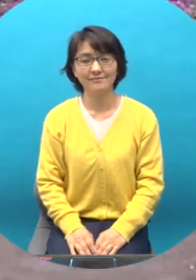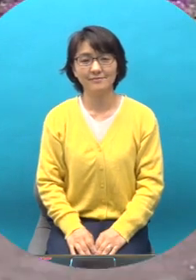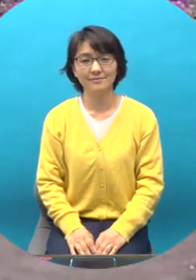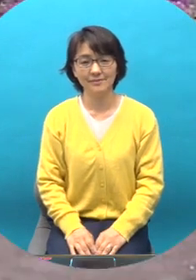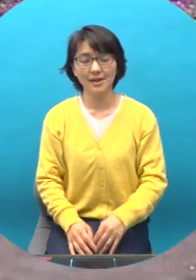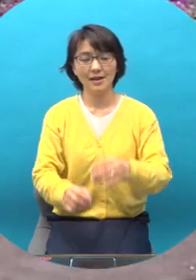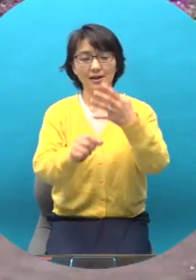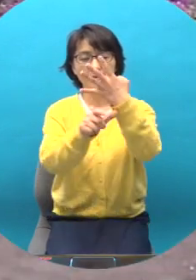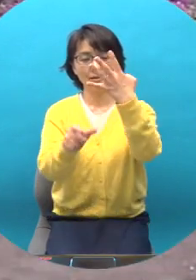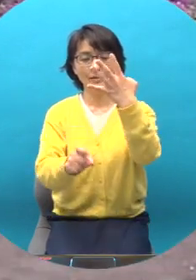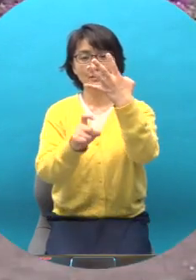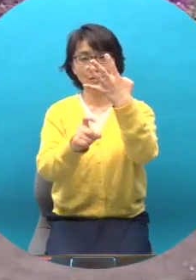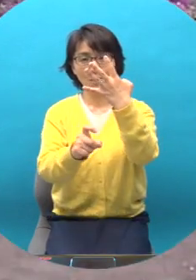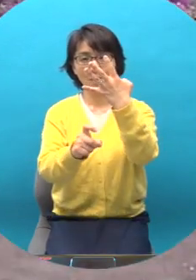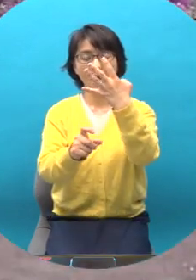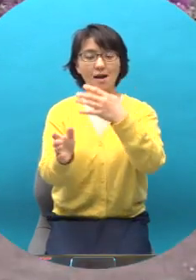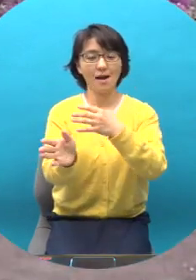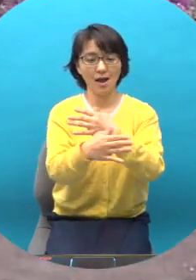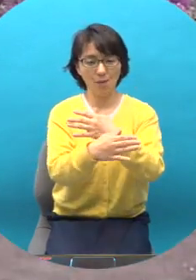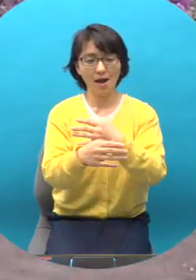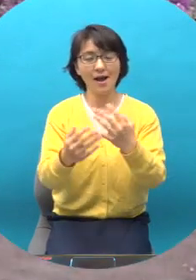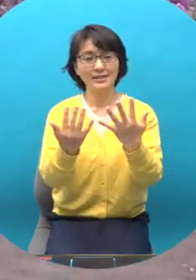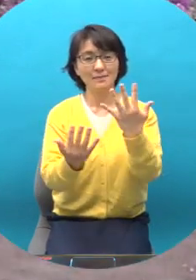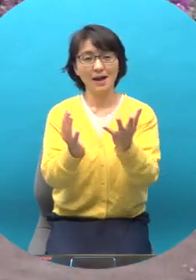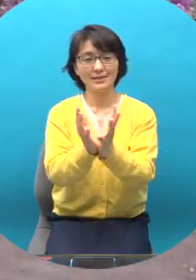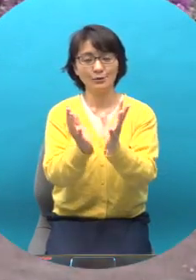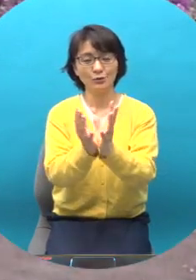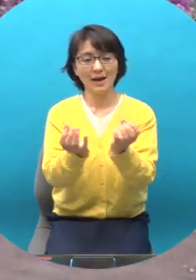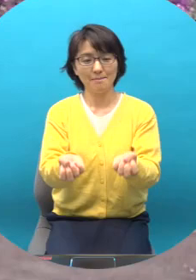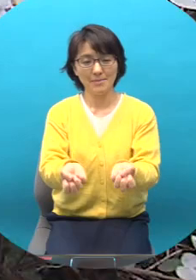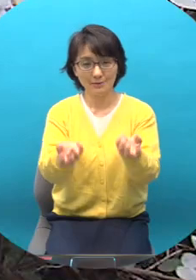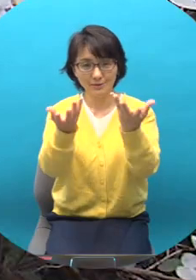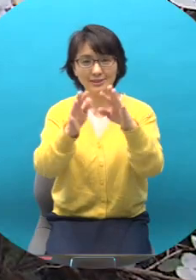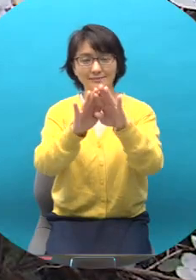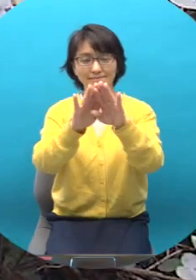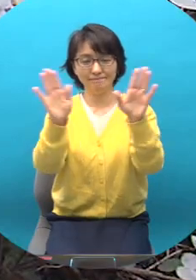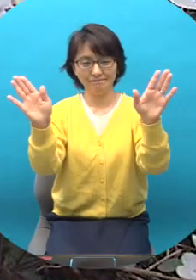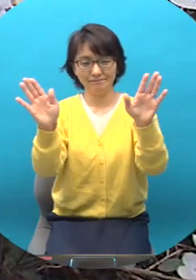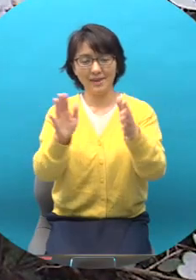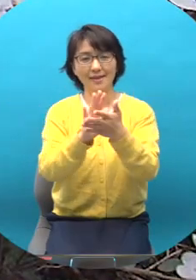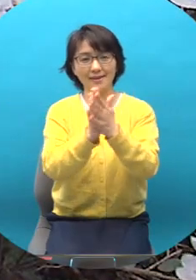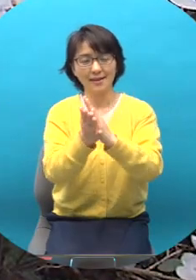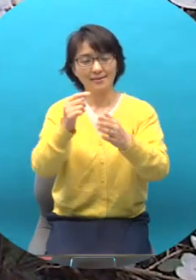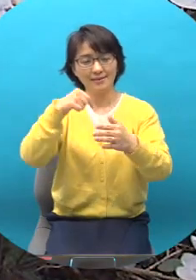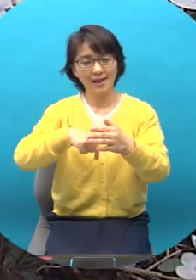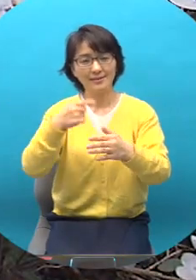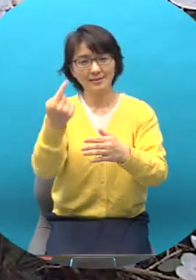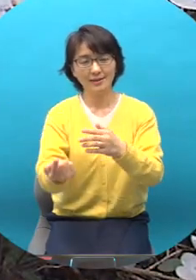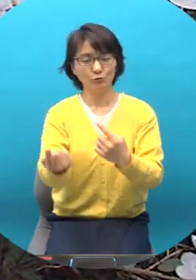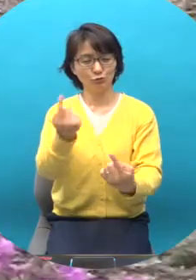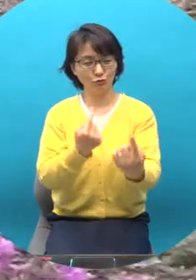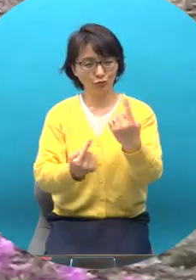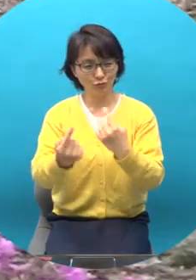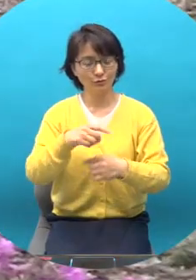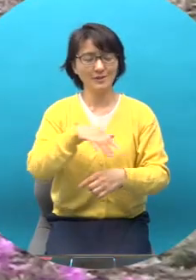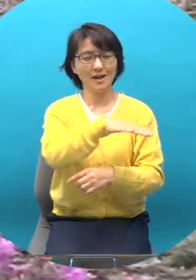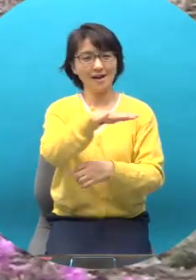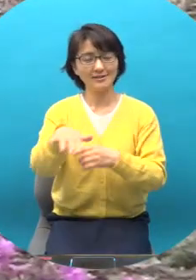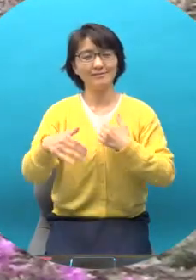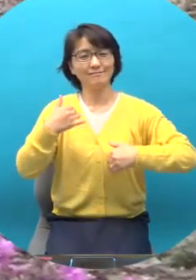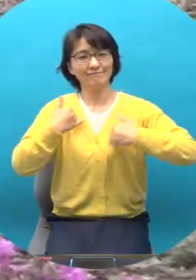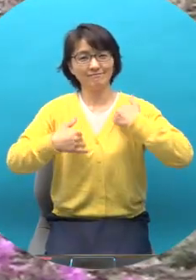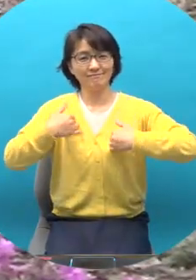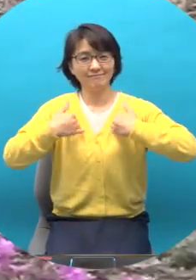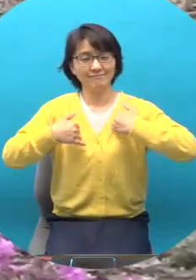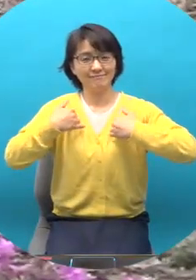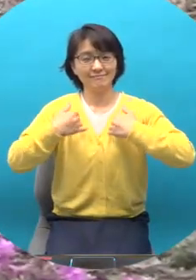そして4月10日からは三郷芝桜祭りが始まり、県内外から訪れる多くの来場者でに